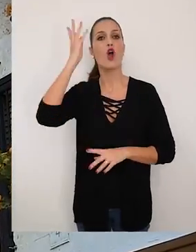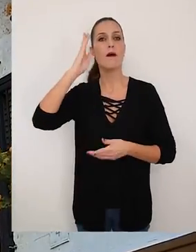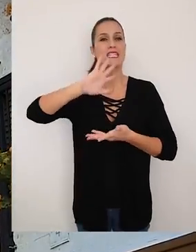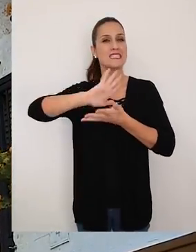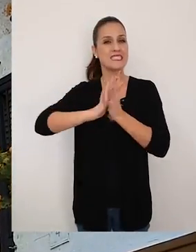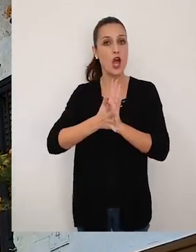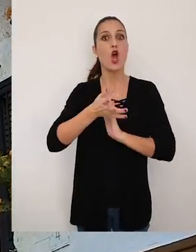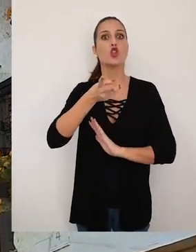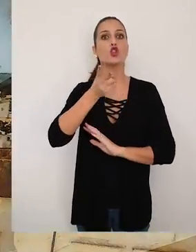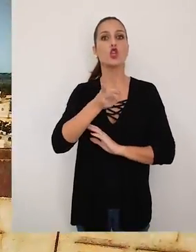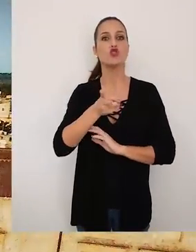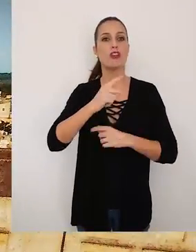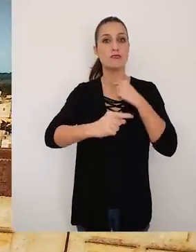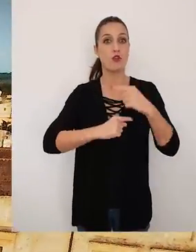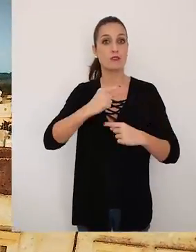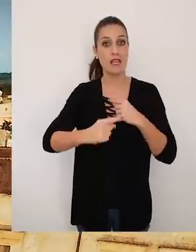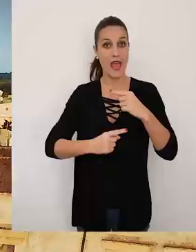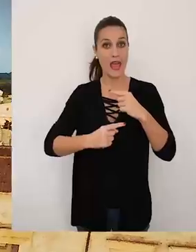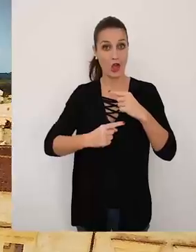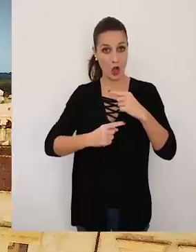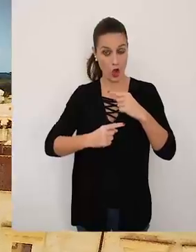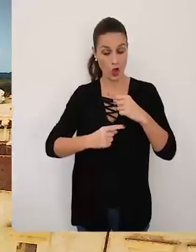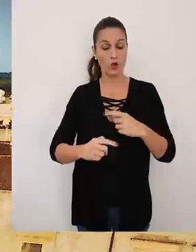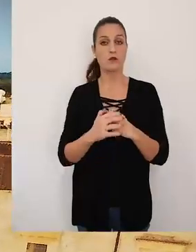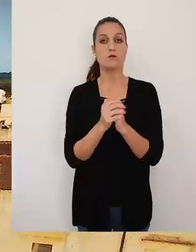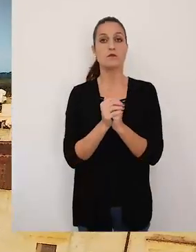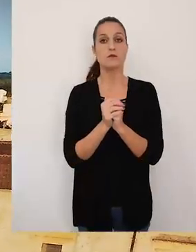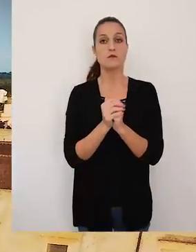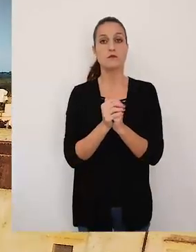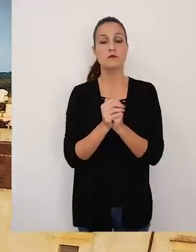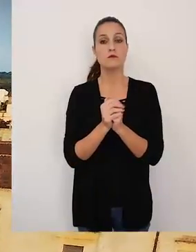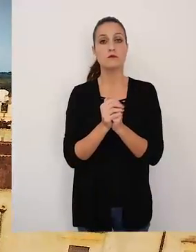del XII secolo, sotto il regno di Guglielmo il Malo.